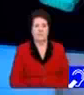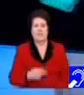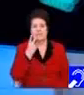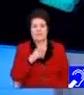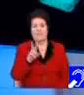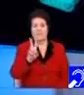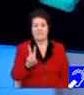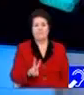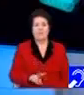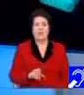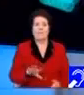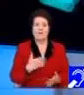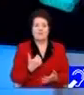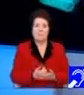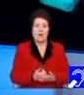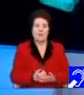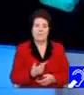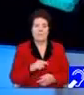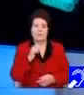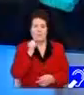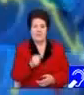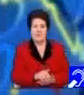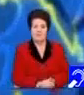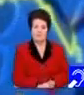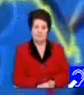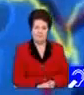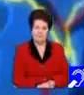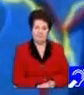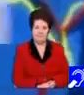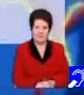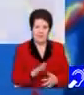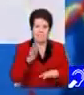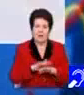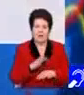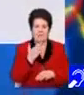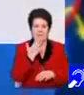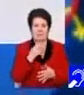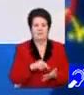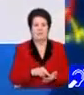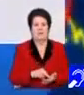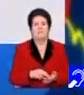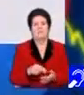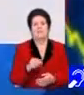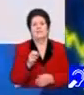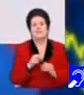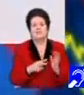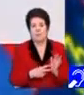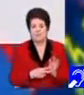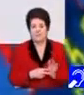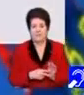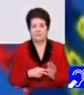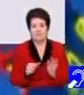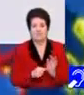vedem cotațiile principalelor valute pentru ziua de mâine. Banca Națională a stabilit un curs oficial de 17